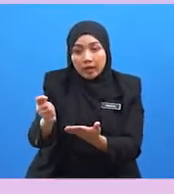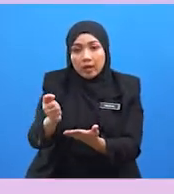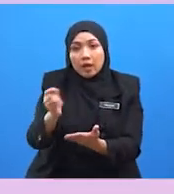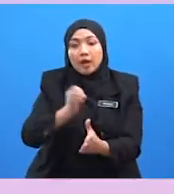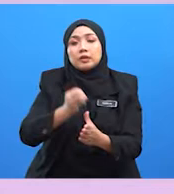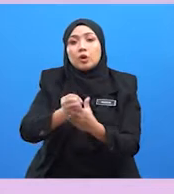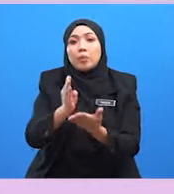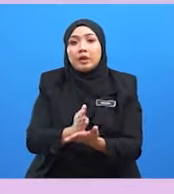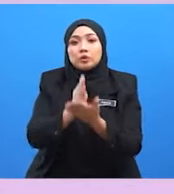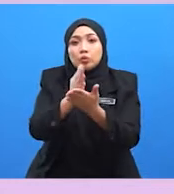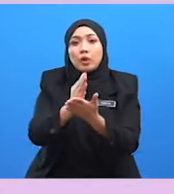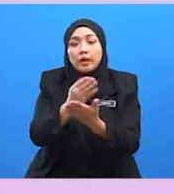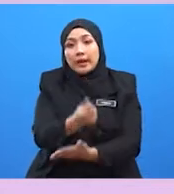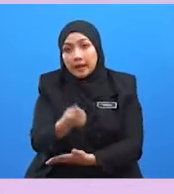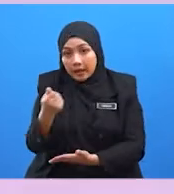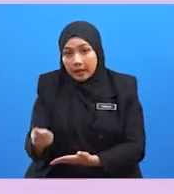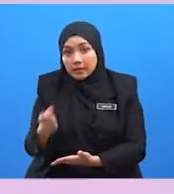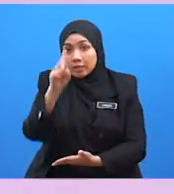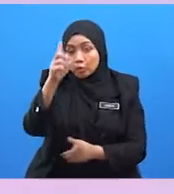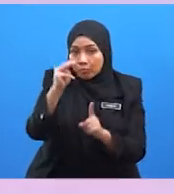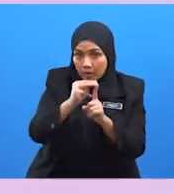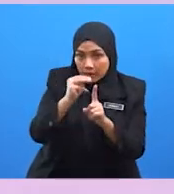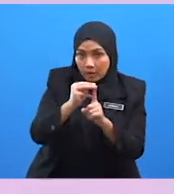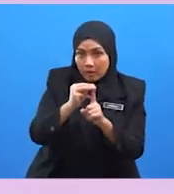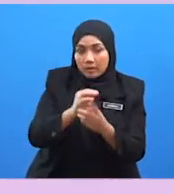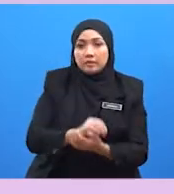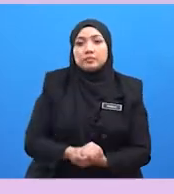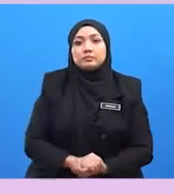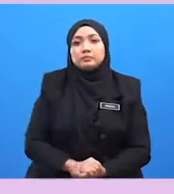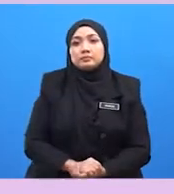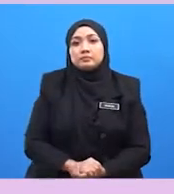bantuan peralatan 1 markah.